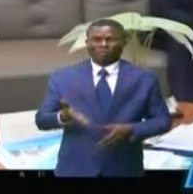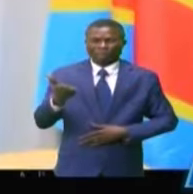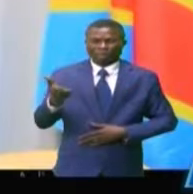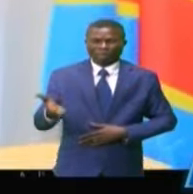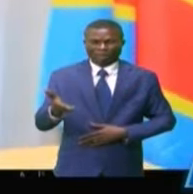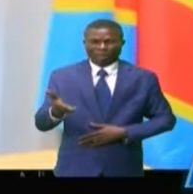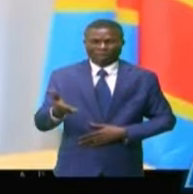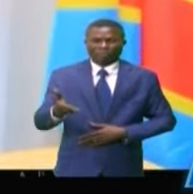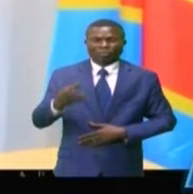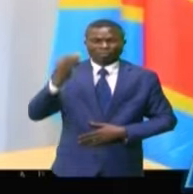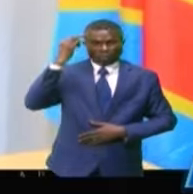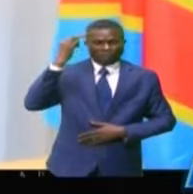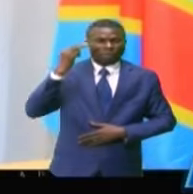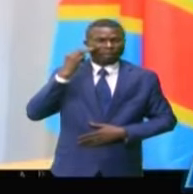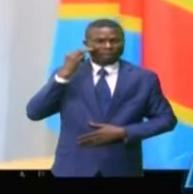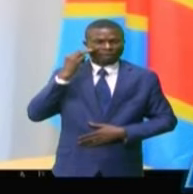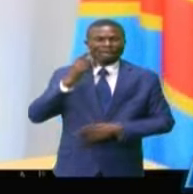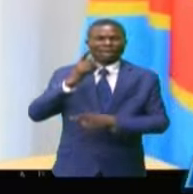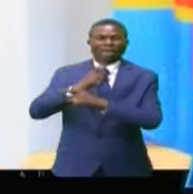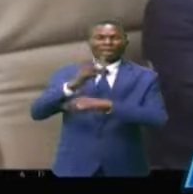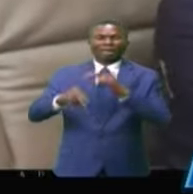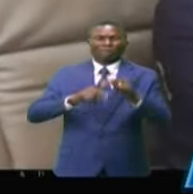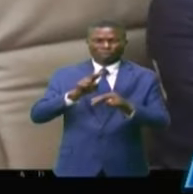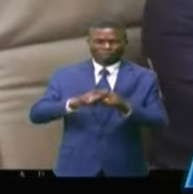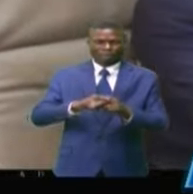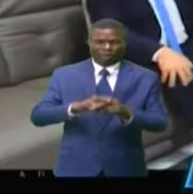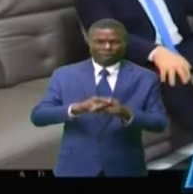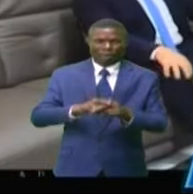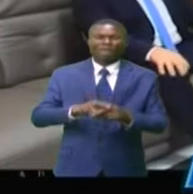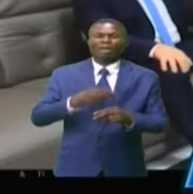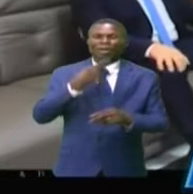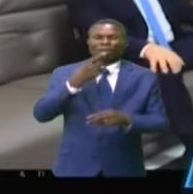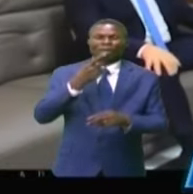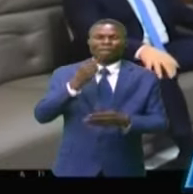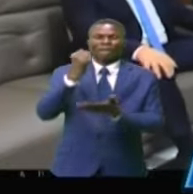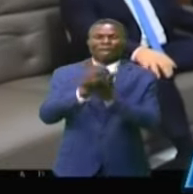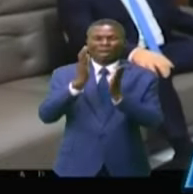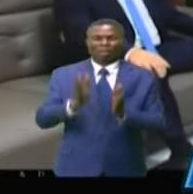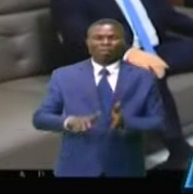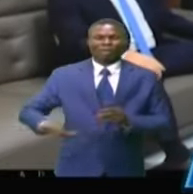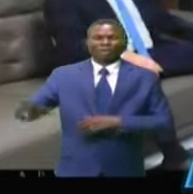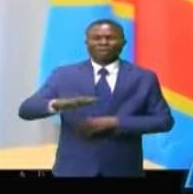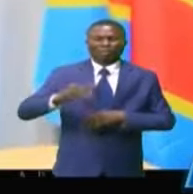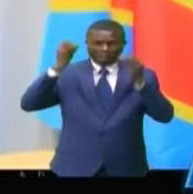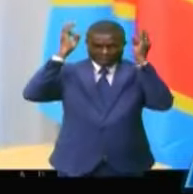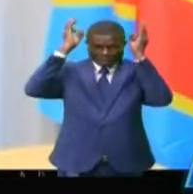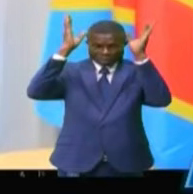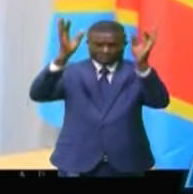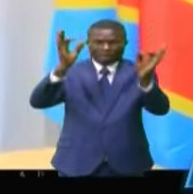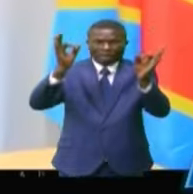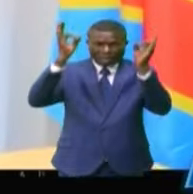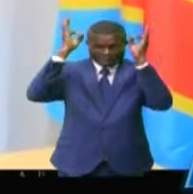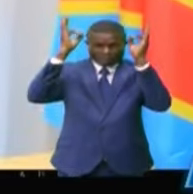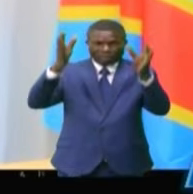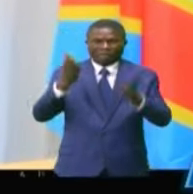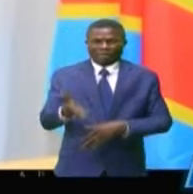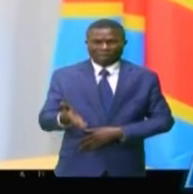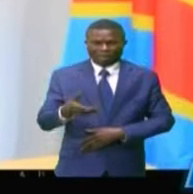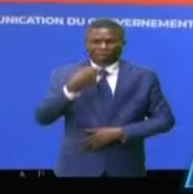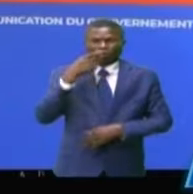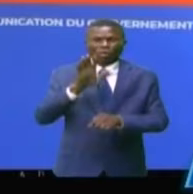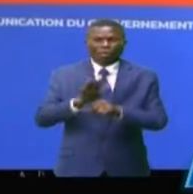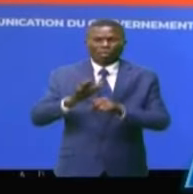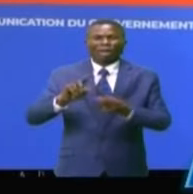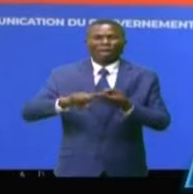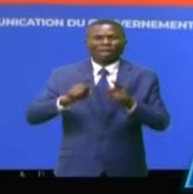l'audience que le patron de la Défense nationale a accordée aux diplomates brésiliens. On a parlé surtout de les relations